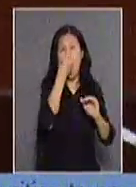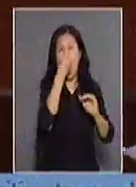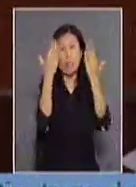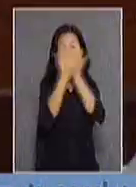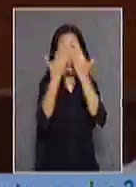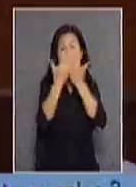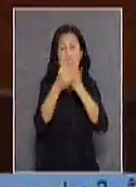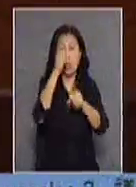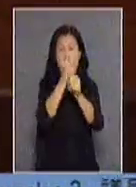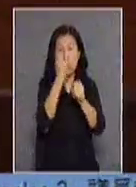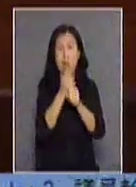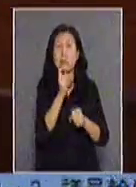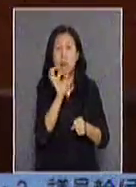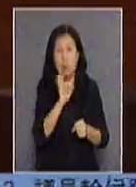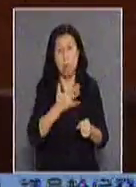視產業？